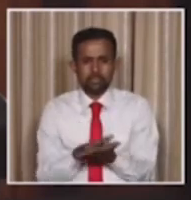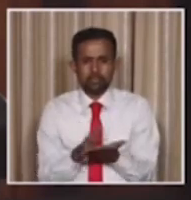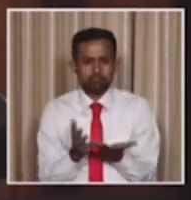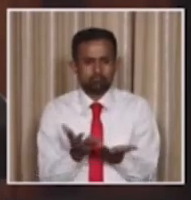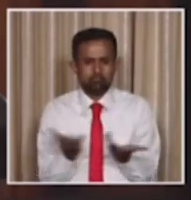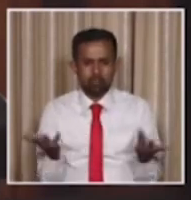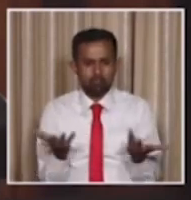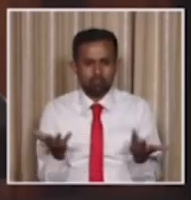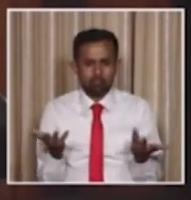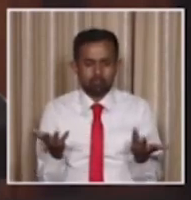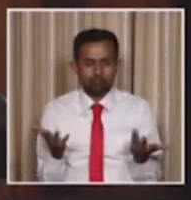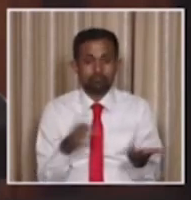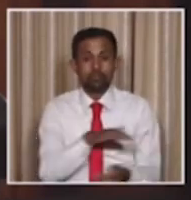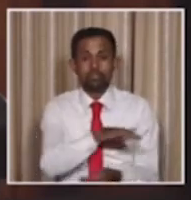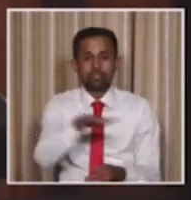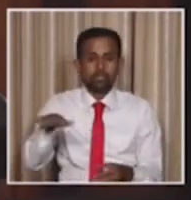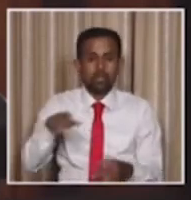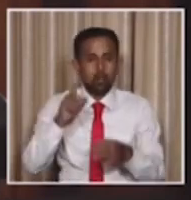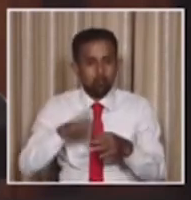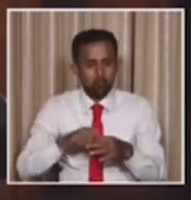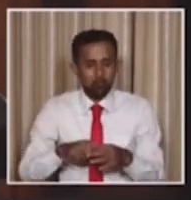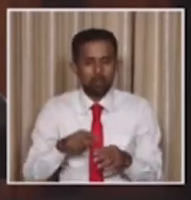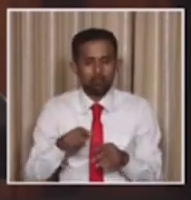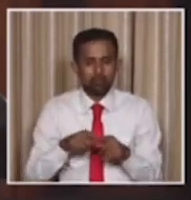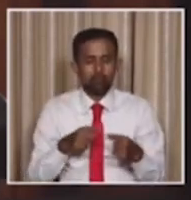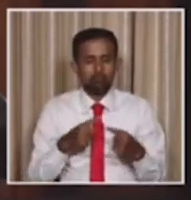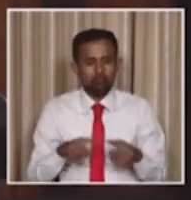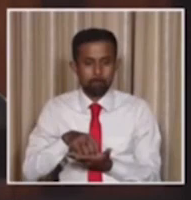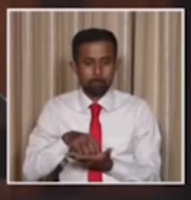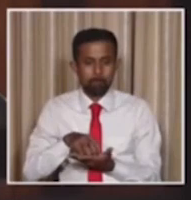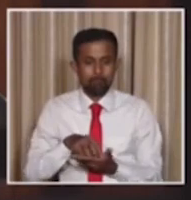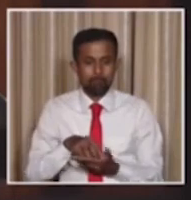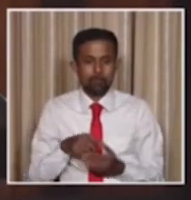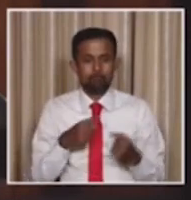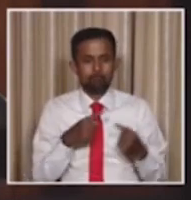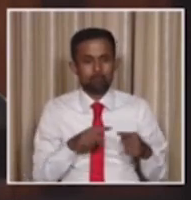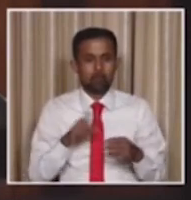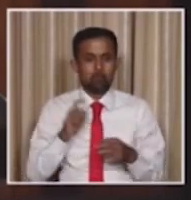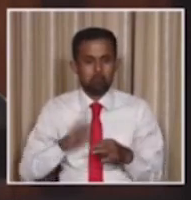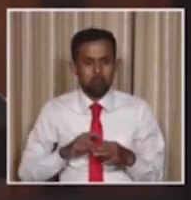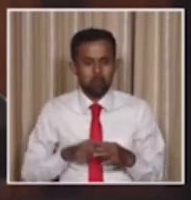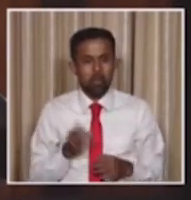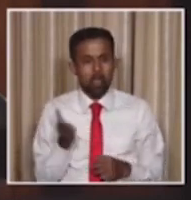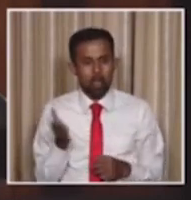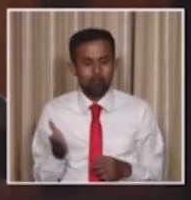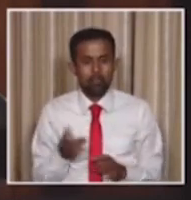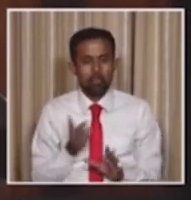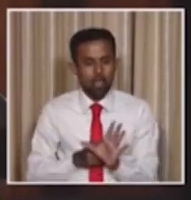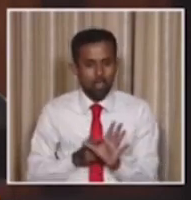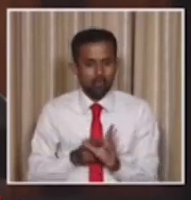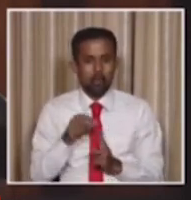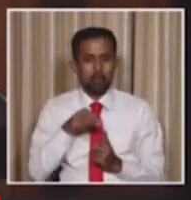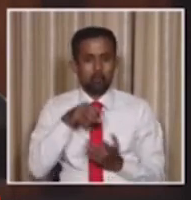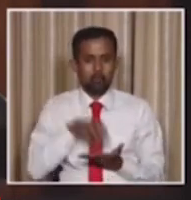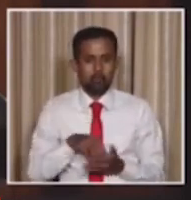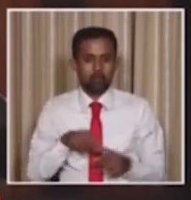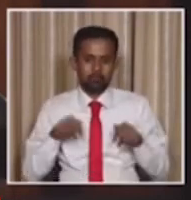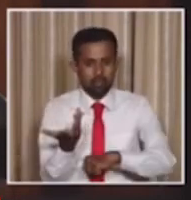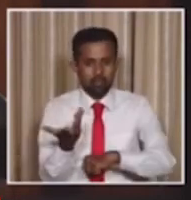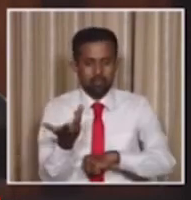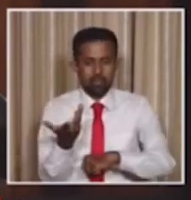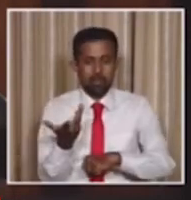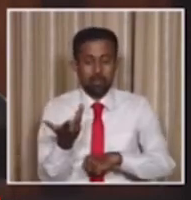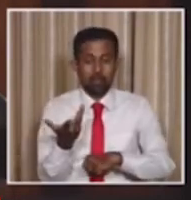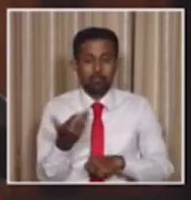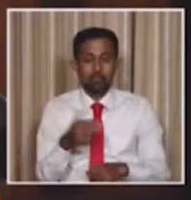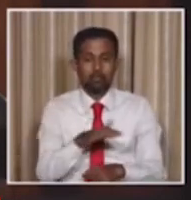பிரச்சனை, இவ்வாறு பல விடயங்கள் எங்களுடைய மாகாணத்திலே இருந்து கொண்டிருக்கின்றது. இப்பொழுது புதிதாக கொண்டுவரப்பட இருக்கின்ற வட்டாரங்களை குறைத்து